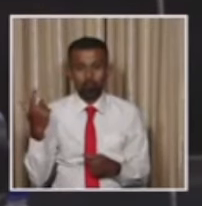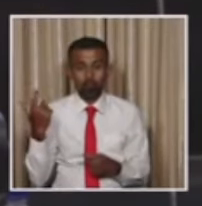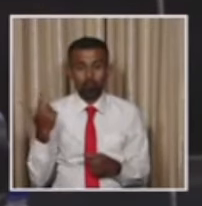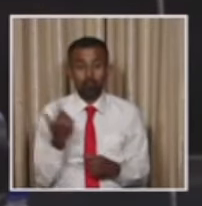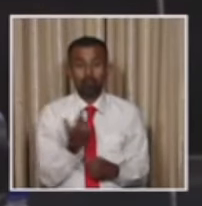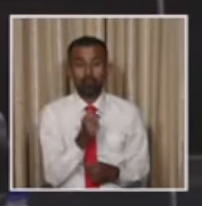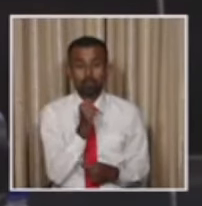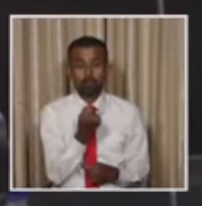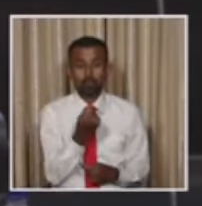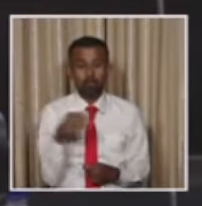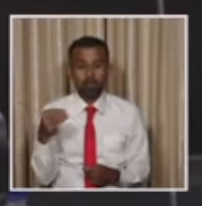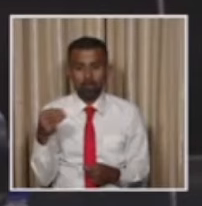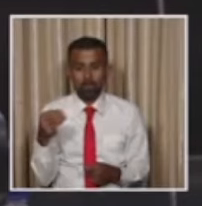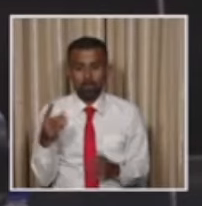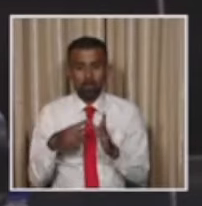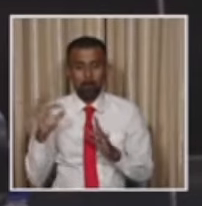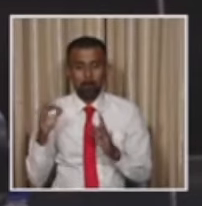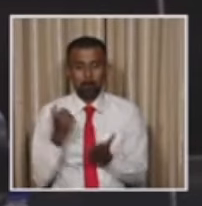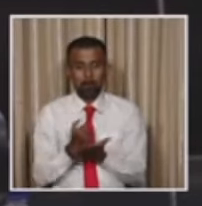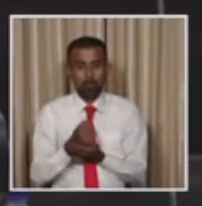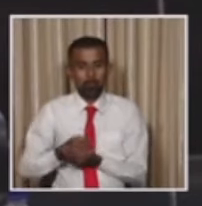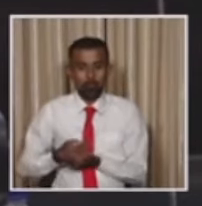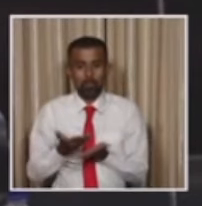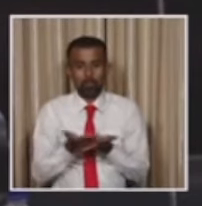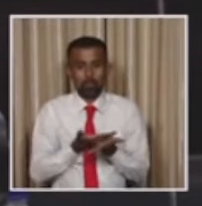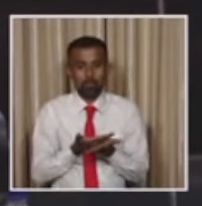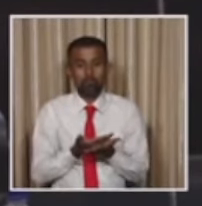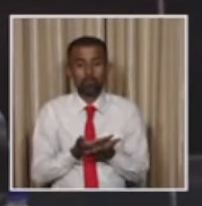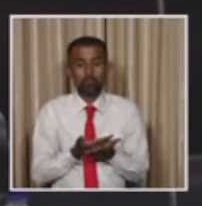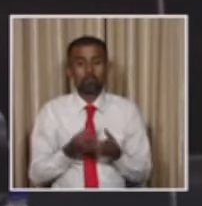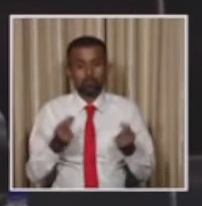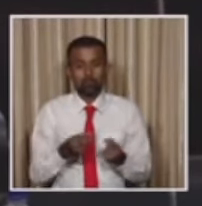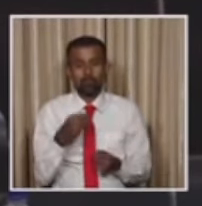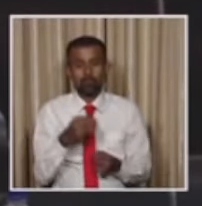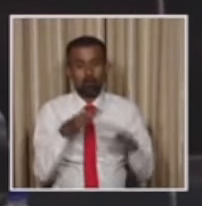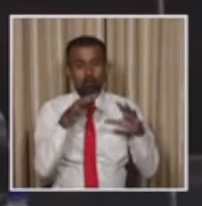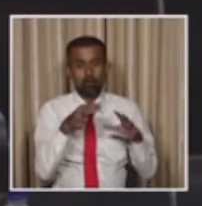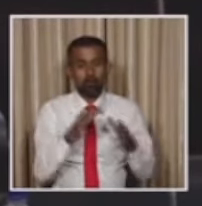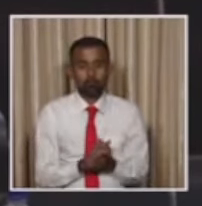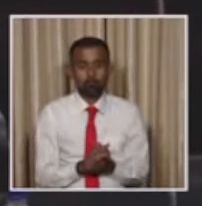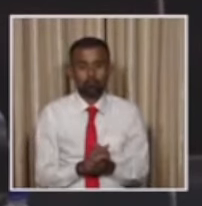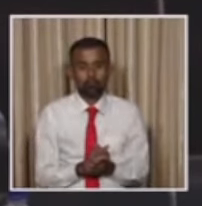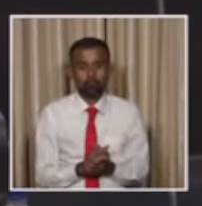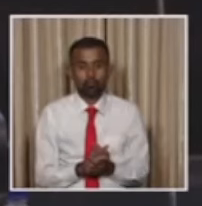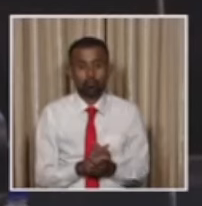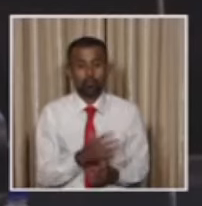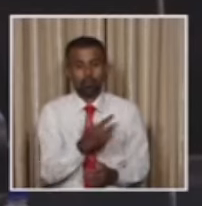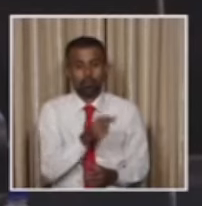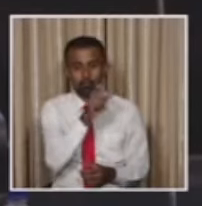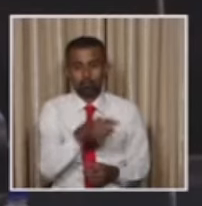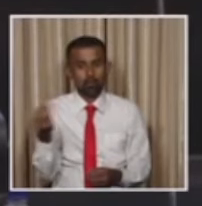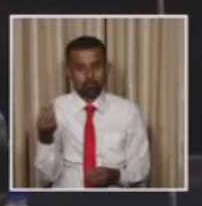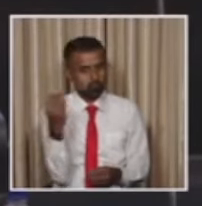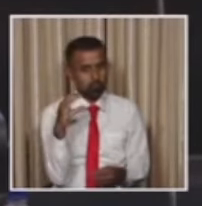ට්‍රාන්සැක්ෂන් කෝස්ට් එකයි ණය ප්‍රමාණයයි පොලියයි බැංකුව තියාගෙන ඉතුරු ටික වහාම ඒ ණය හිමියා මේ ණය ගත්ත කෙනාට